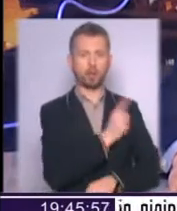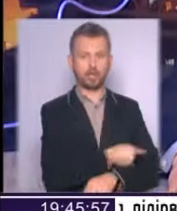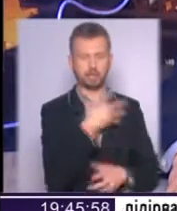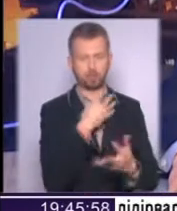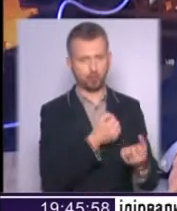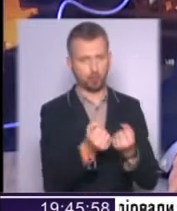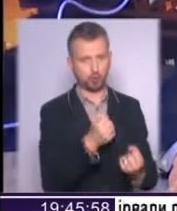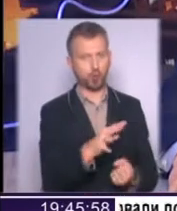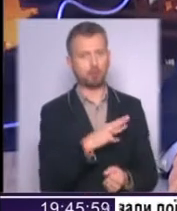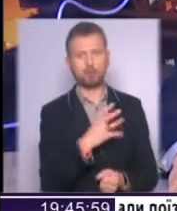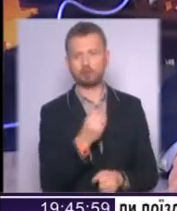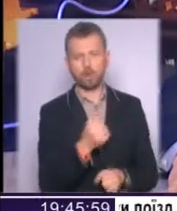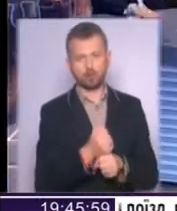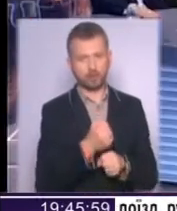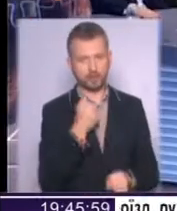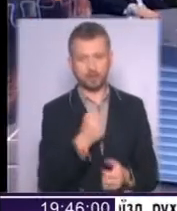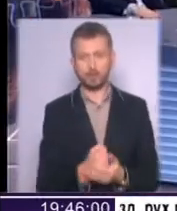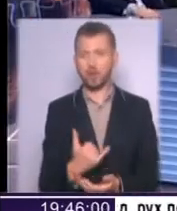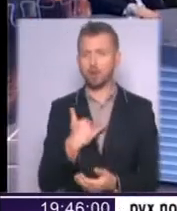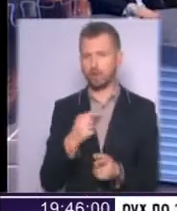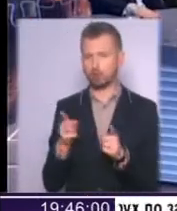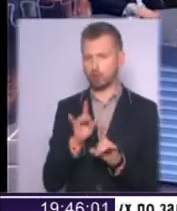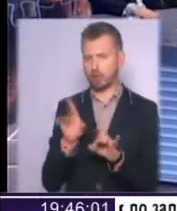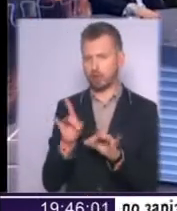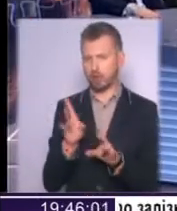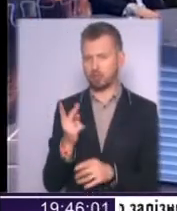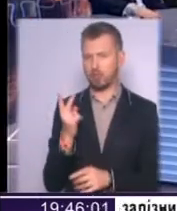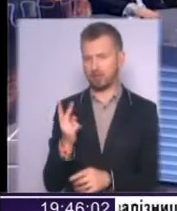ще жорсткіше відстоювання їх інтересів. Пан Сергій, у нас невеличка реклама, буквально там 2,5